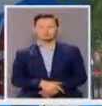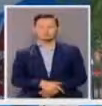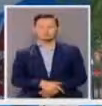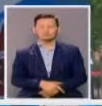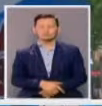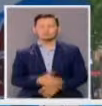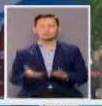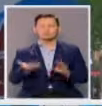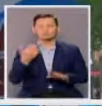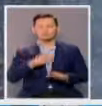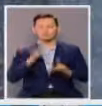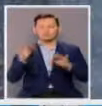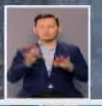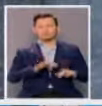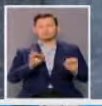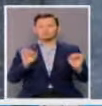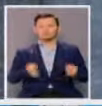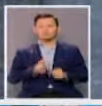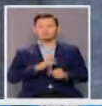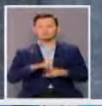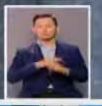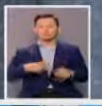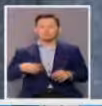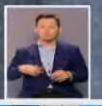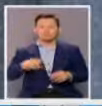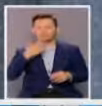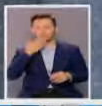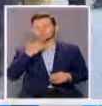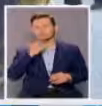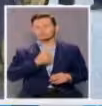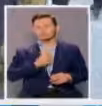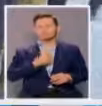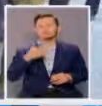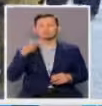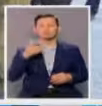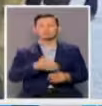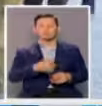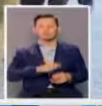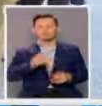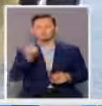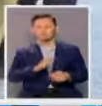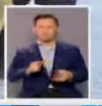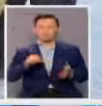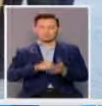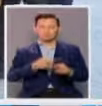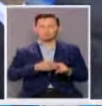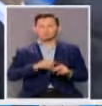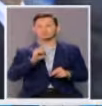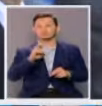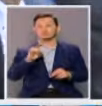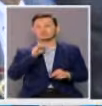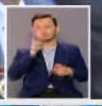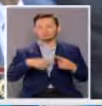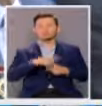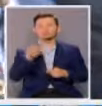Сұрапыл жылдарда қар жамылып, мұз жастанған батырларымыз болашақ ұрпаққа бүгінгі бейбіт күнді сыйлады. Шара барысында Ембі жастары сол бір